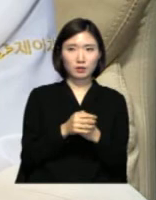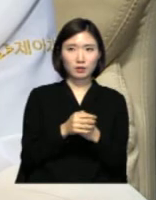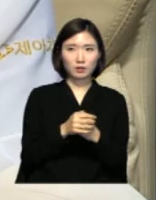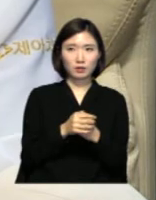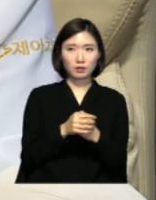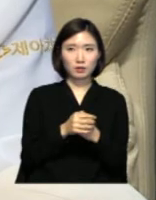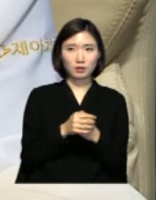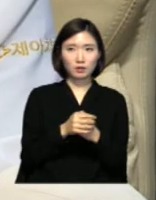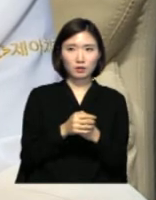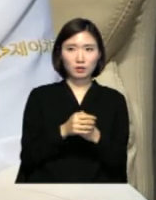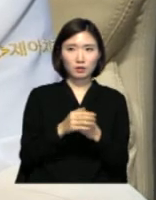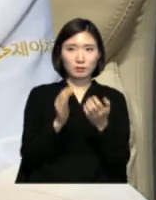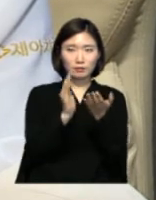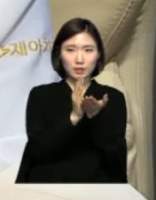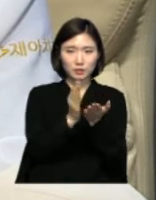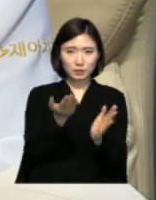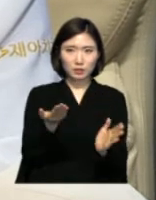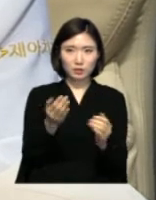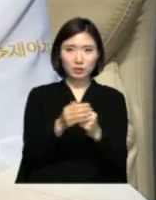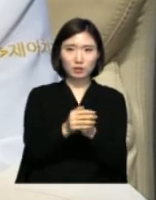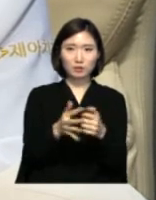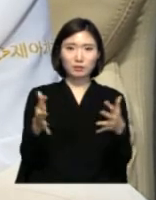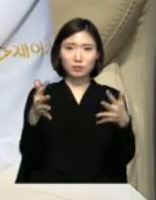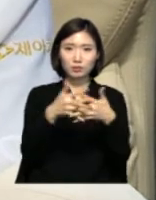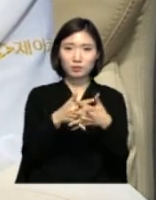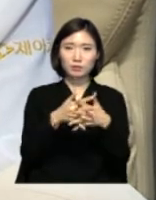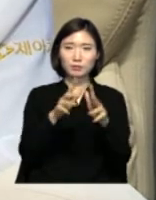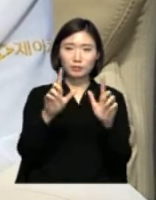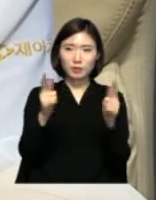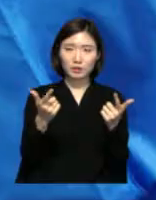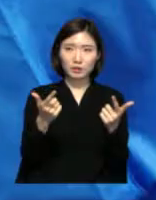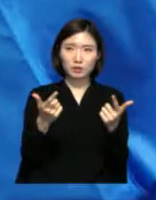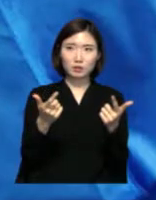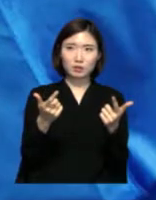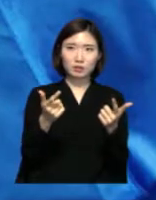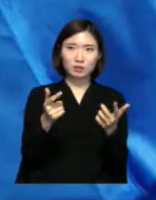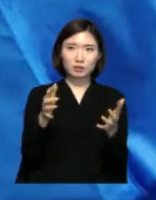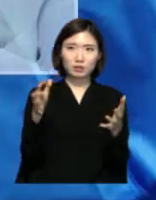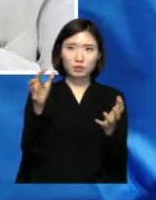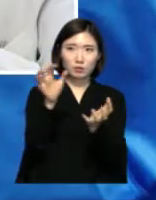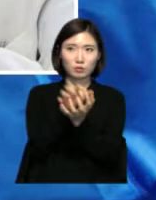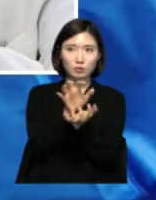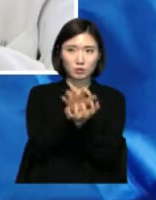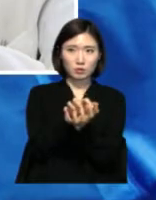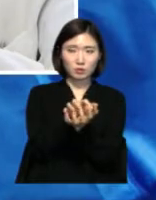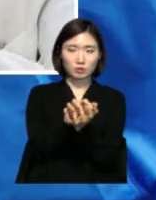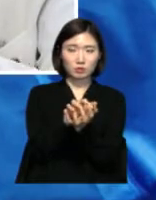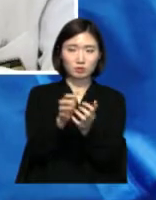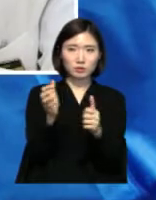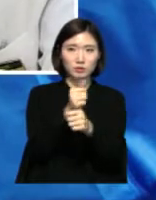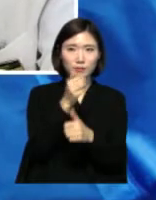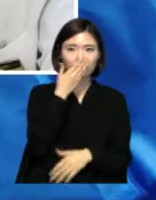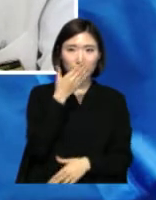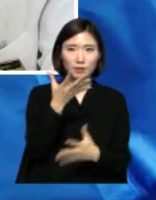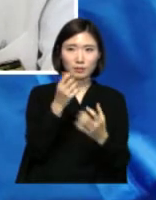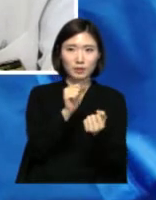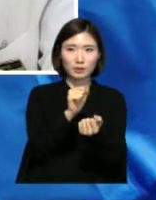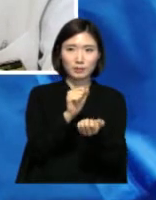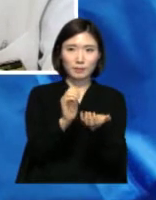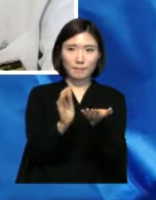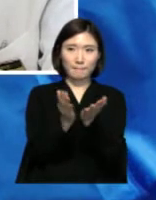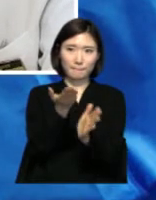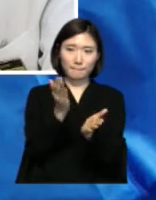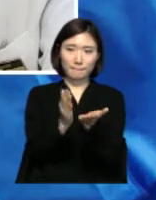경도에 뭐 비대칭이라든지 아니면 부정교합 등은 이제 교정 치료로도 충분히 잡을 수 있지만 이제 많이 이제 틀어져 있거나 많이